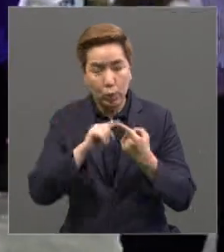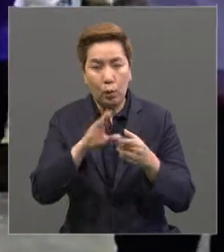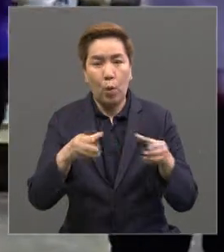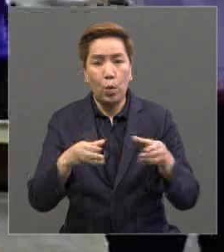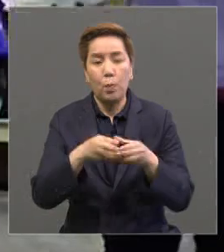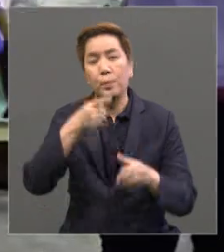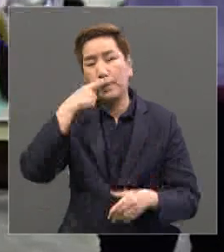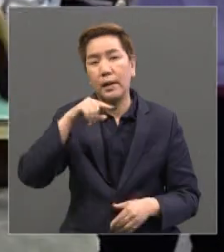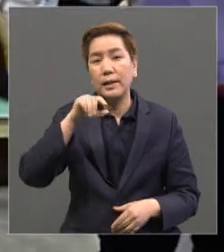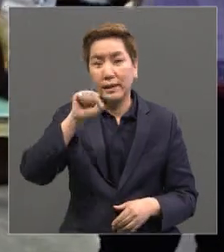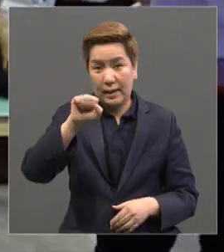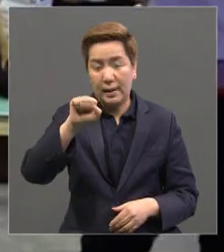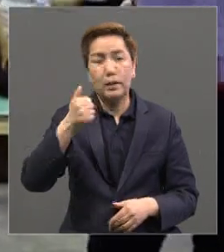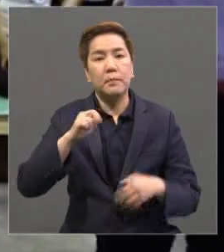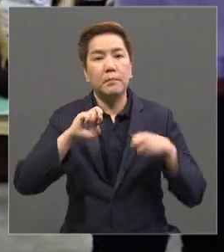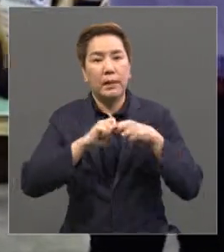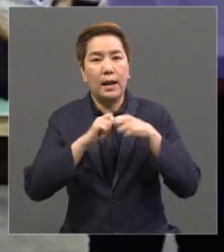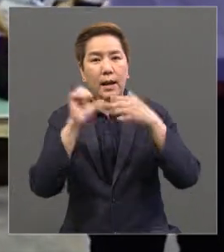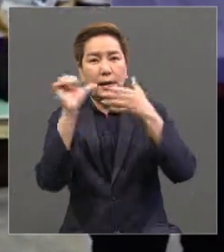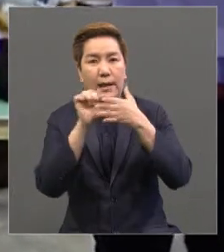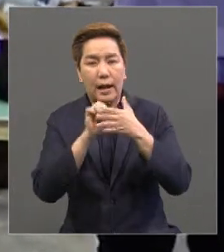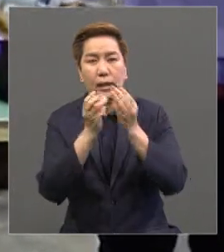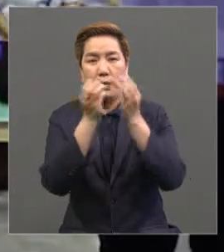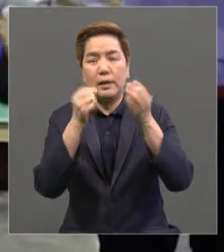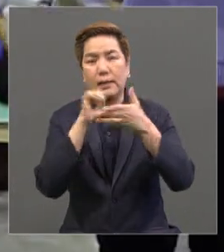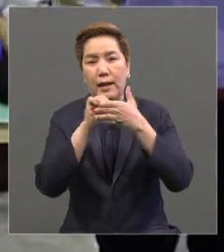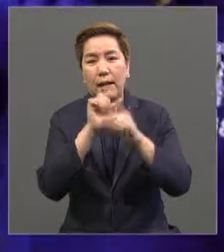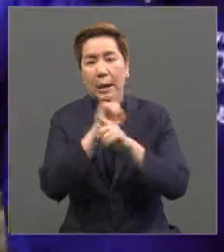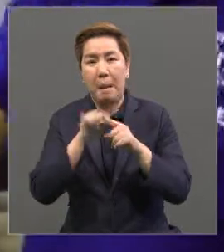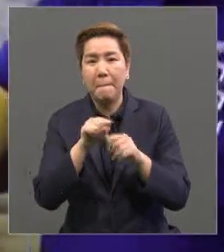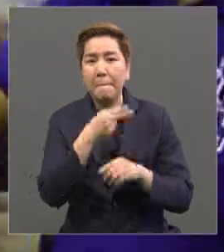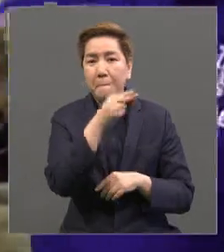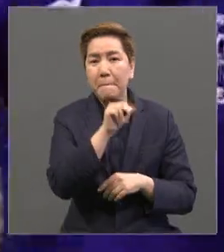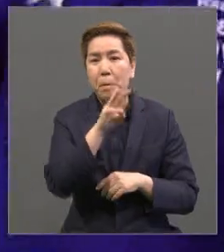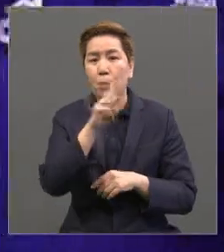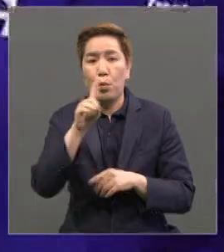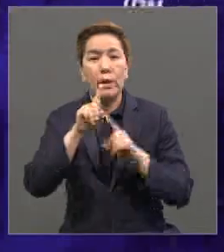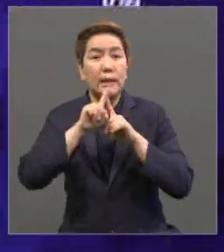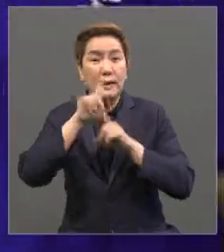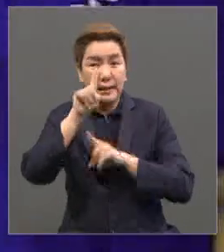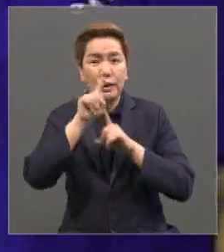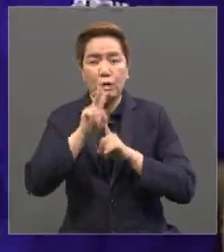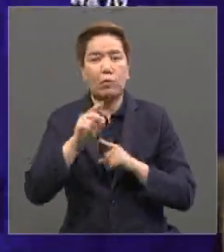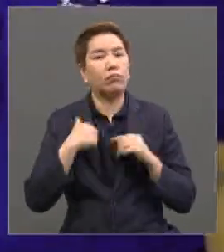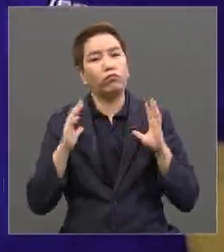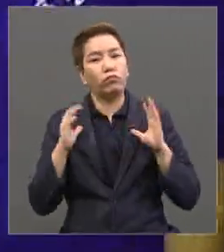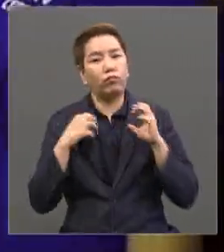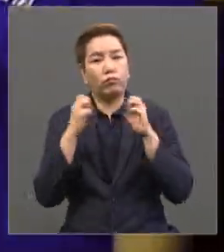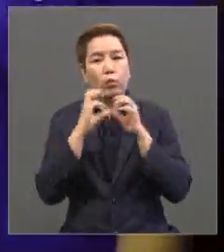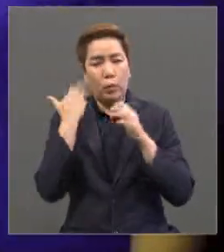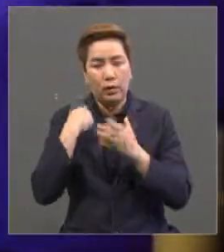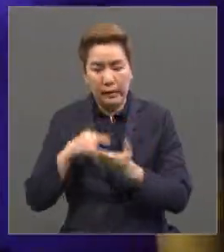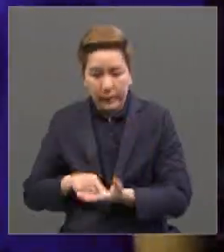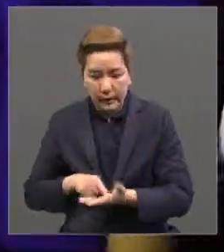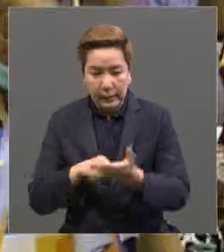หมายของพรรคไทยสร้างไทยนะครับก็คือการแก้ไขรัฐธรรมนูญแต่จะไม่ไปแก้ในหมวดหนึ่งและหมวด 2นะครับซึ่งทางพรรคเองก็ได้เสนอ